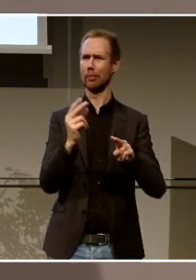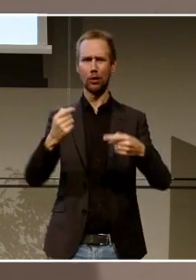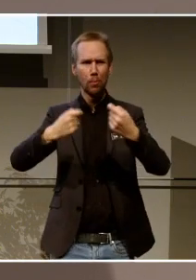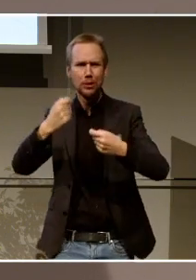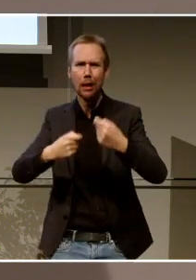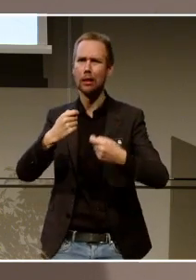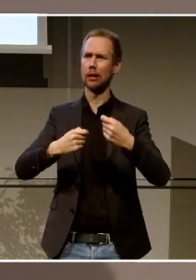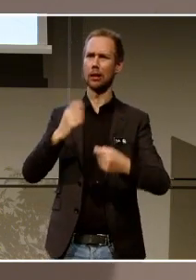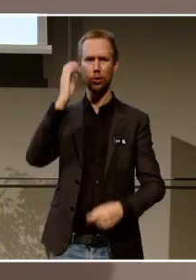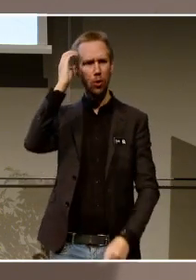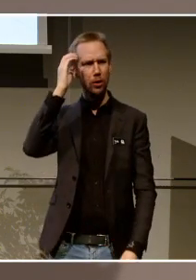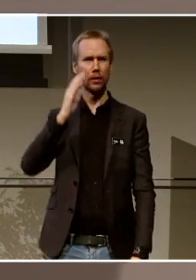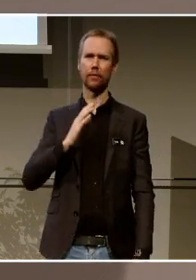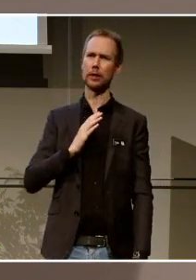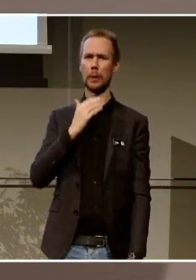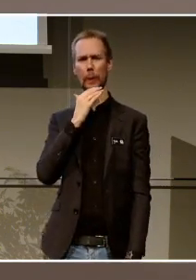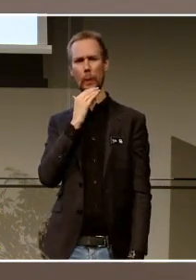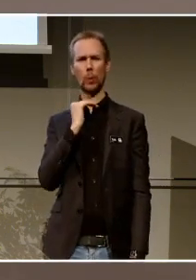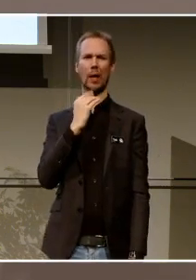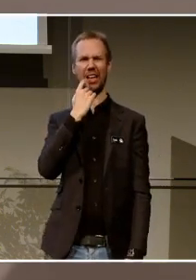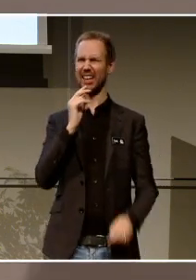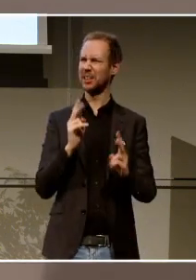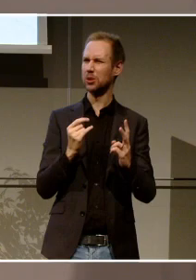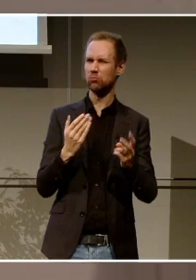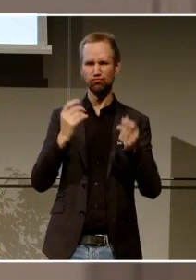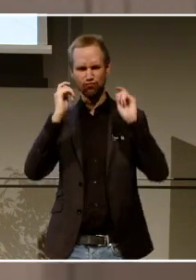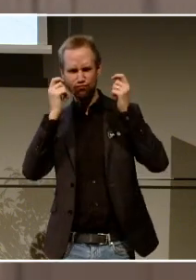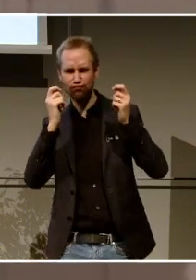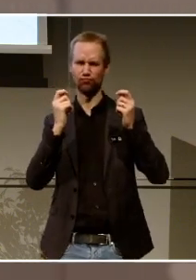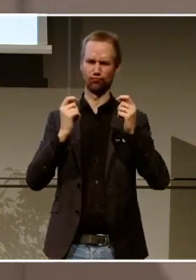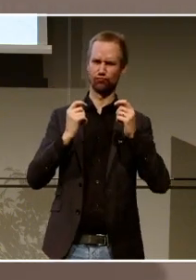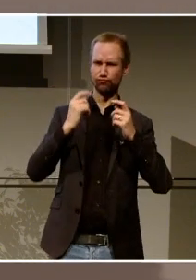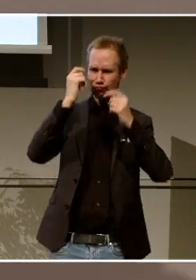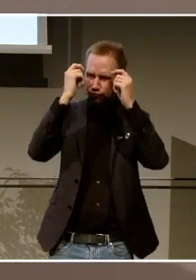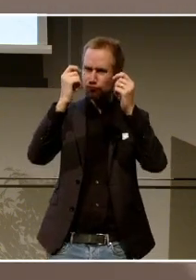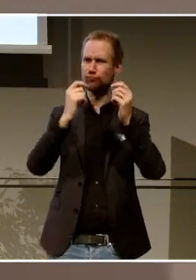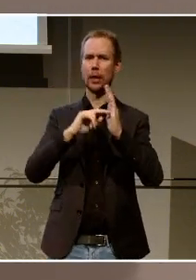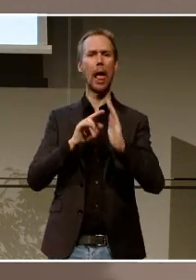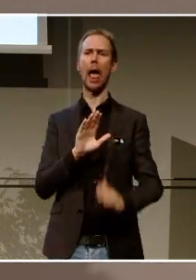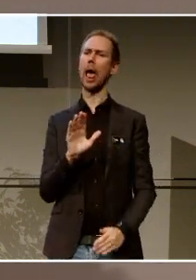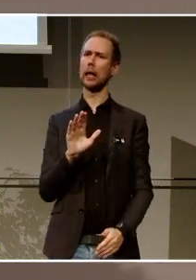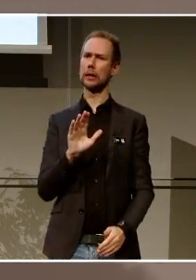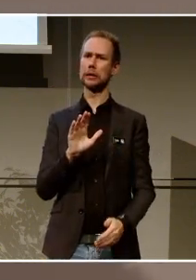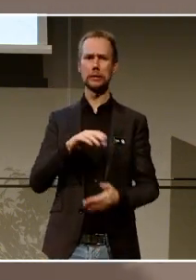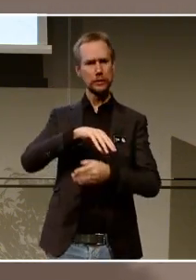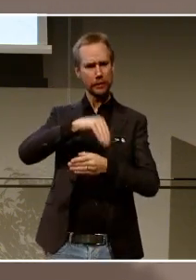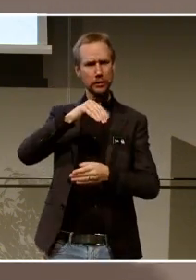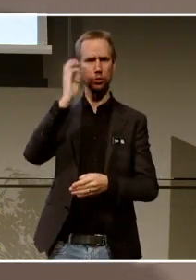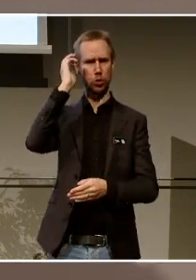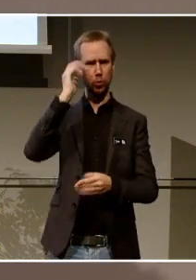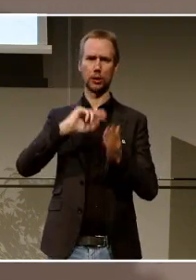unga killar i hoodies som utvecklade den tekniken. Svensk radioteknik standardiserades av Sveriges